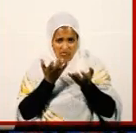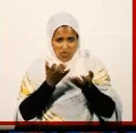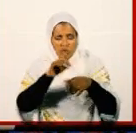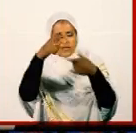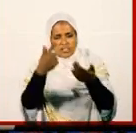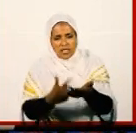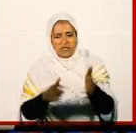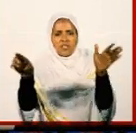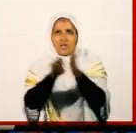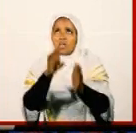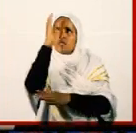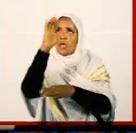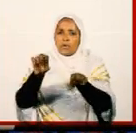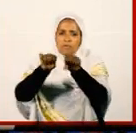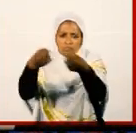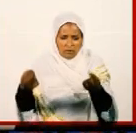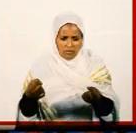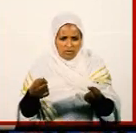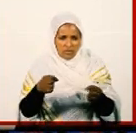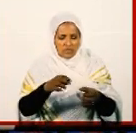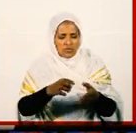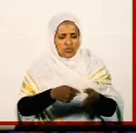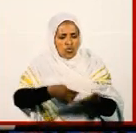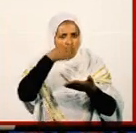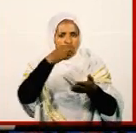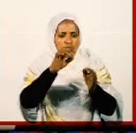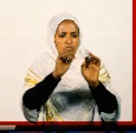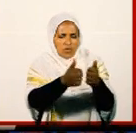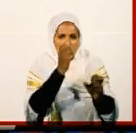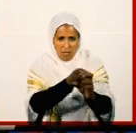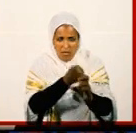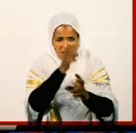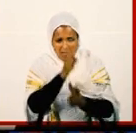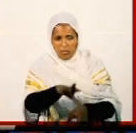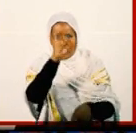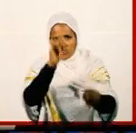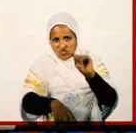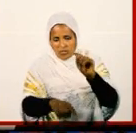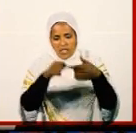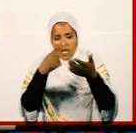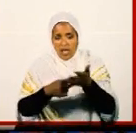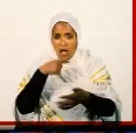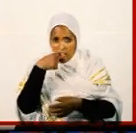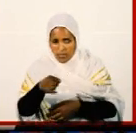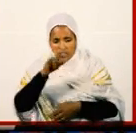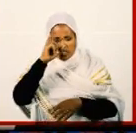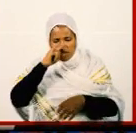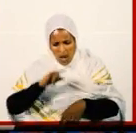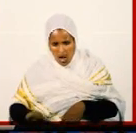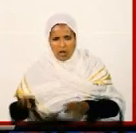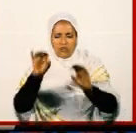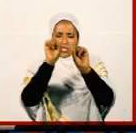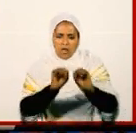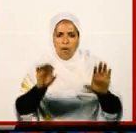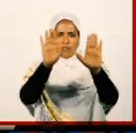የምንፈልገው? ስለዚህ ህገ እግዚአብሔር እየጣስን ይከብራል። እና ይህ እንደተባለው ለህፃናቱ እሁድ